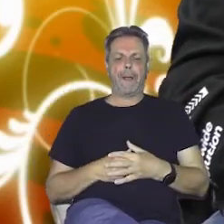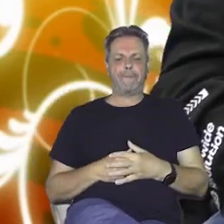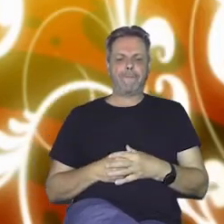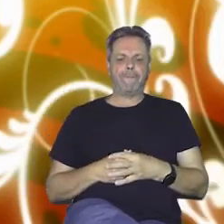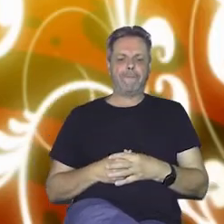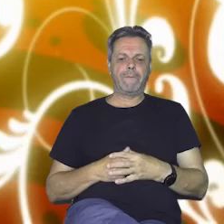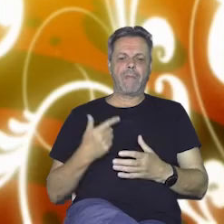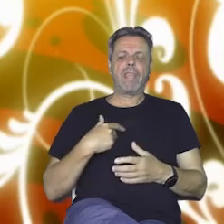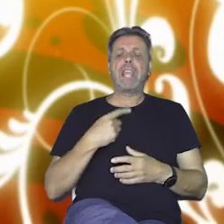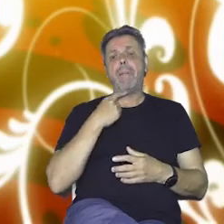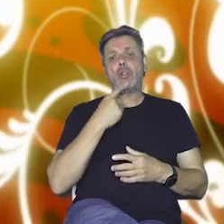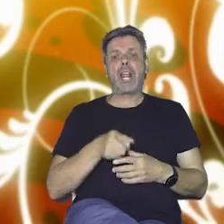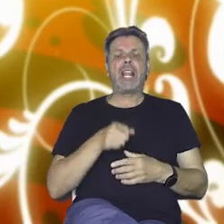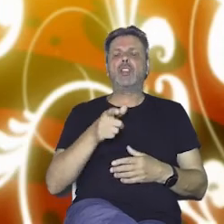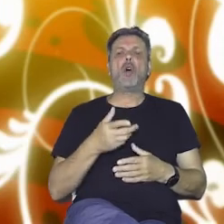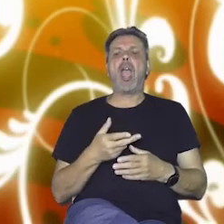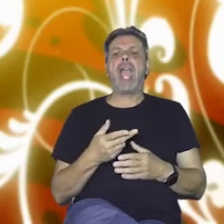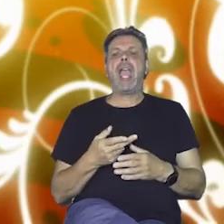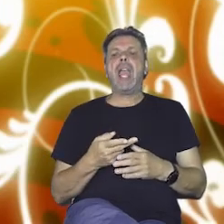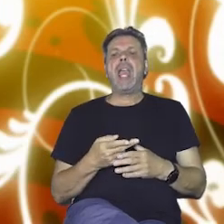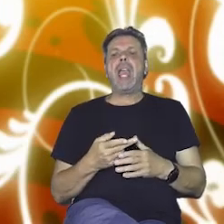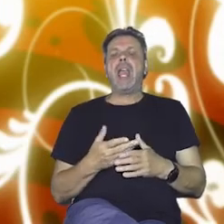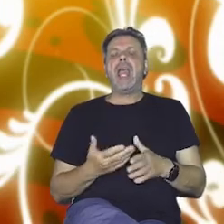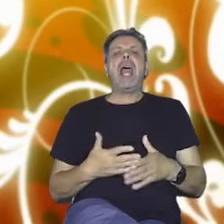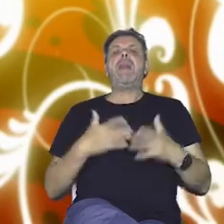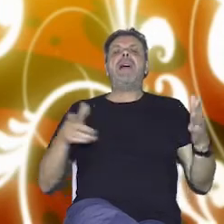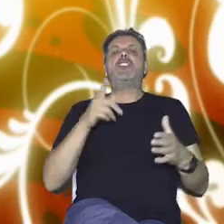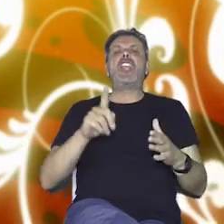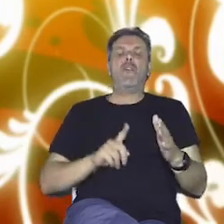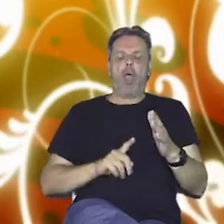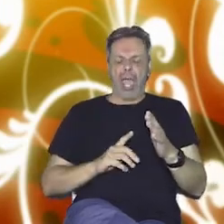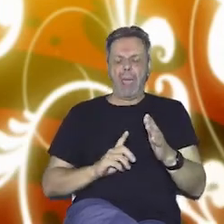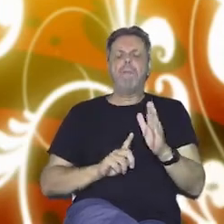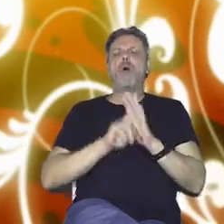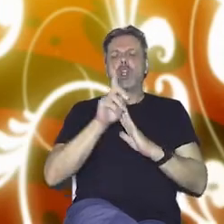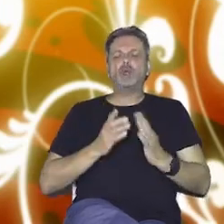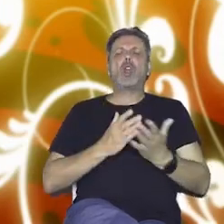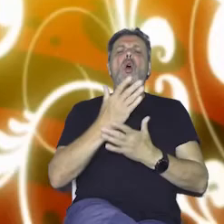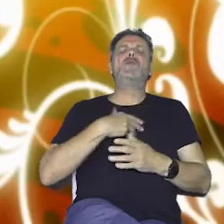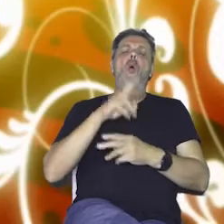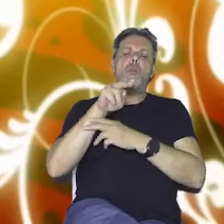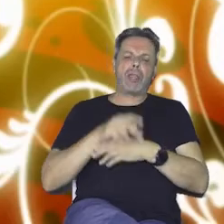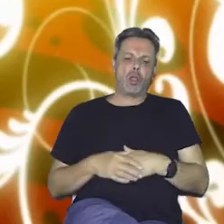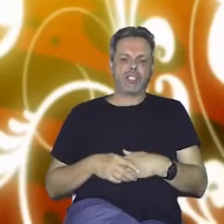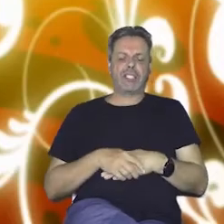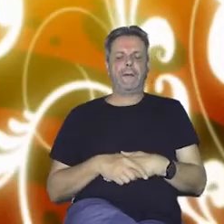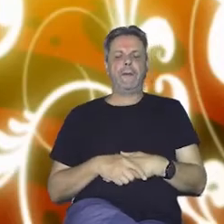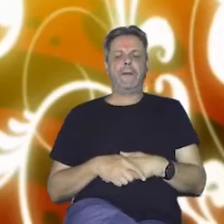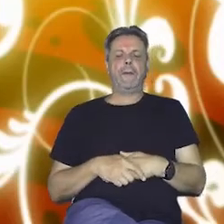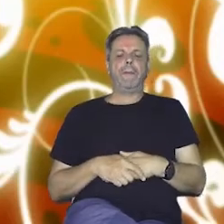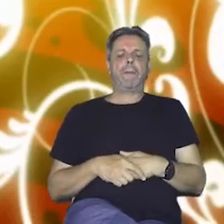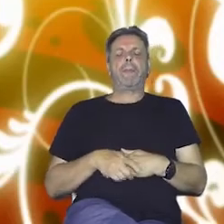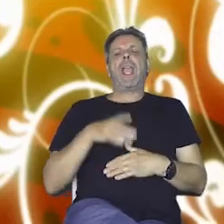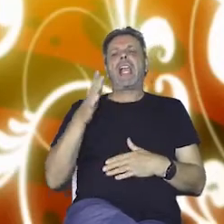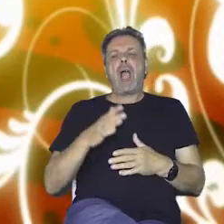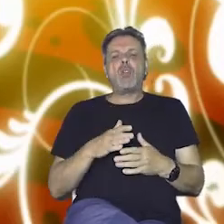to nazvala da je to najveće tvoje postignuće kroz tvoju umjetnost. Da si nadvladao te zlice. Tako je. Te zlice.